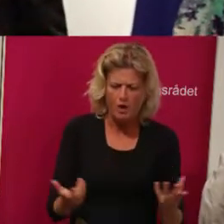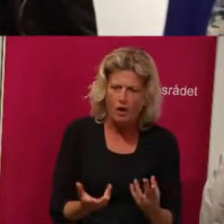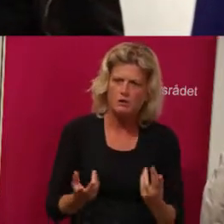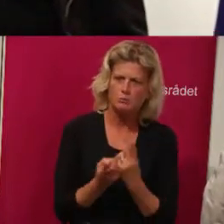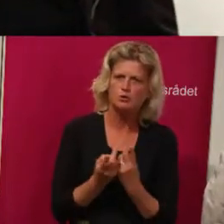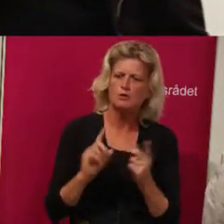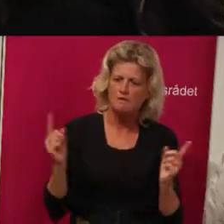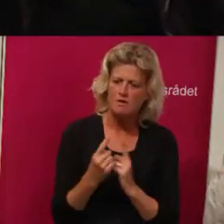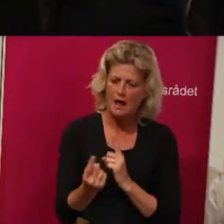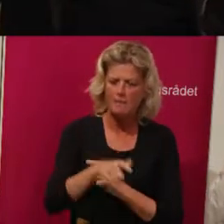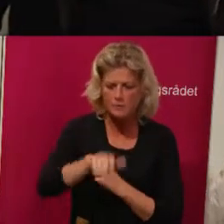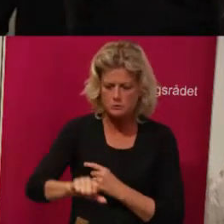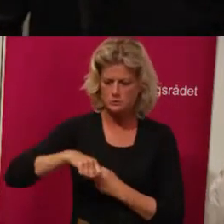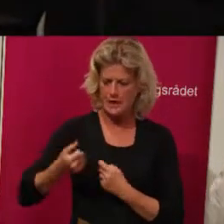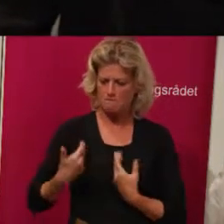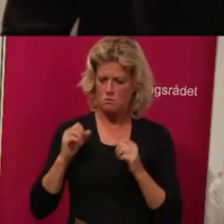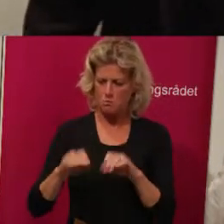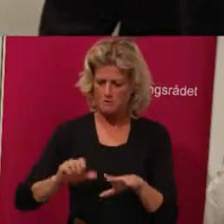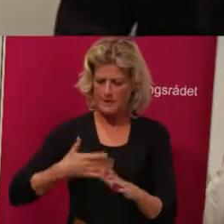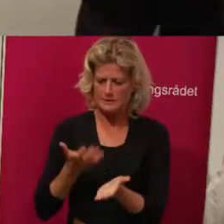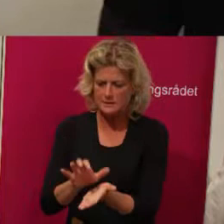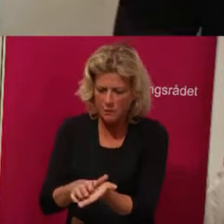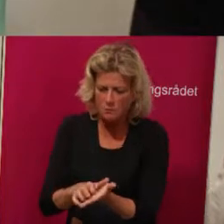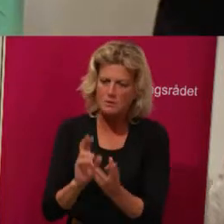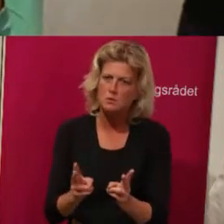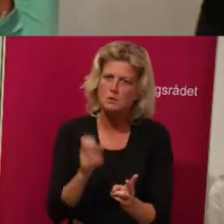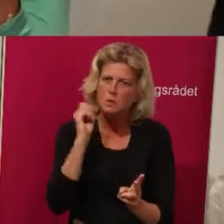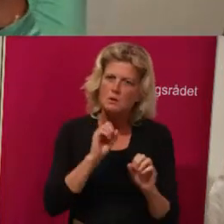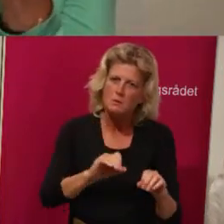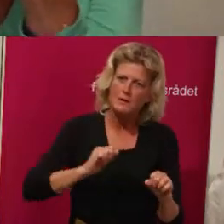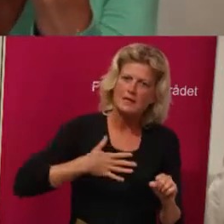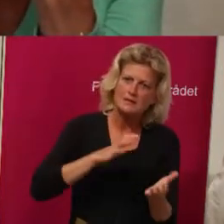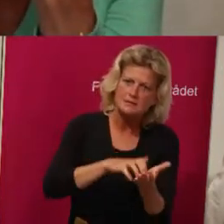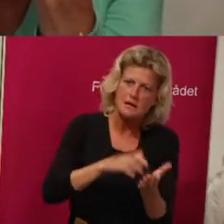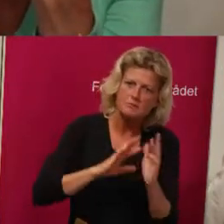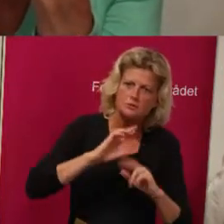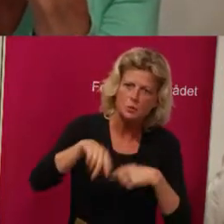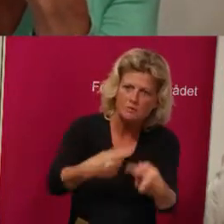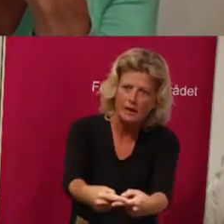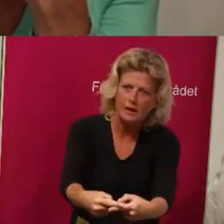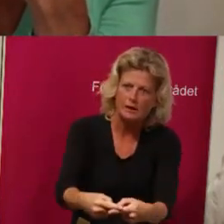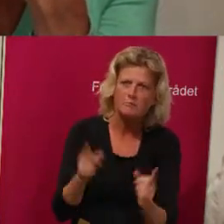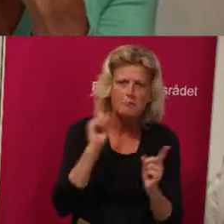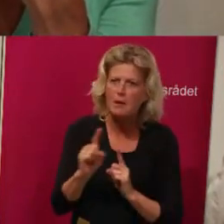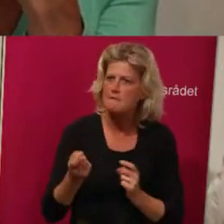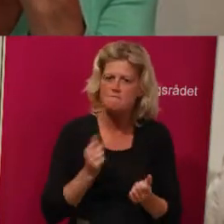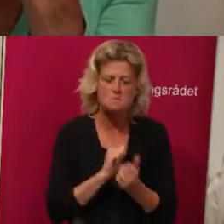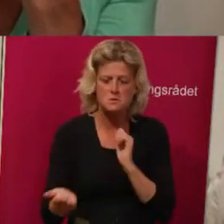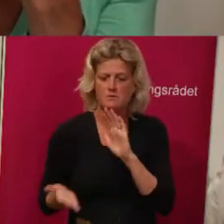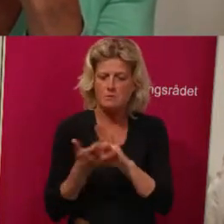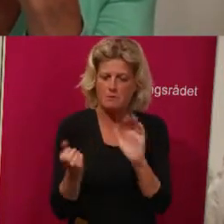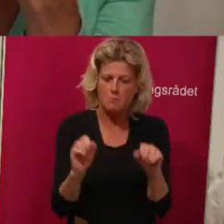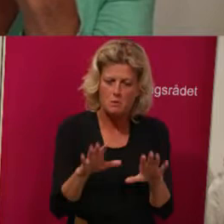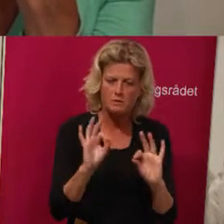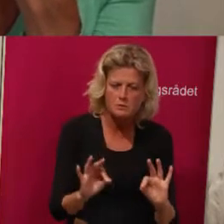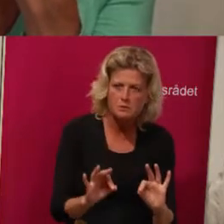faktiskt är med och påverkar sin egen situation men också samhällets utveckling. Som är med och ja, påverkar, som är med